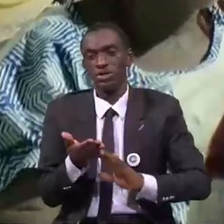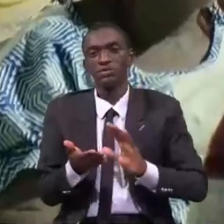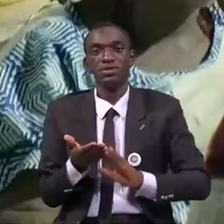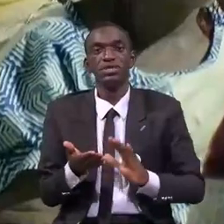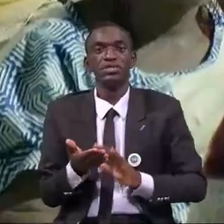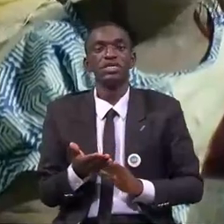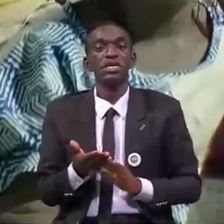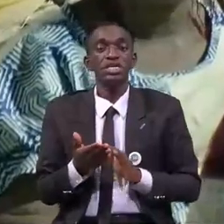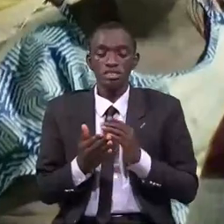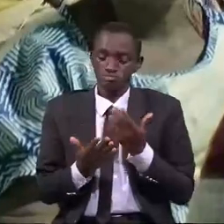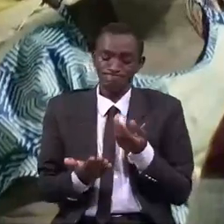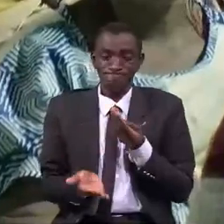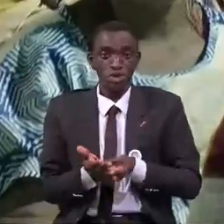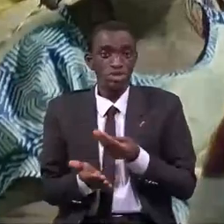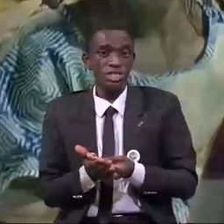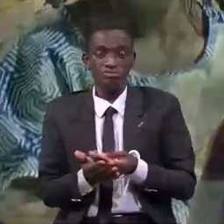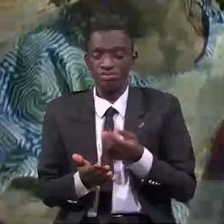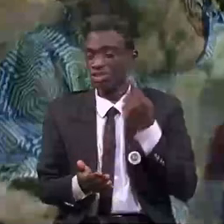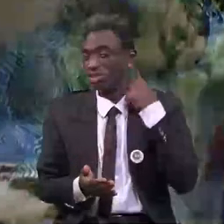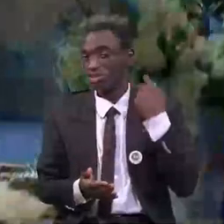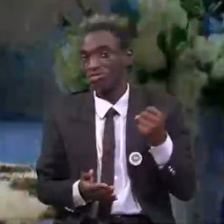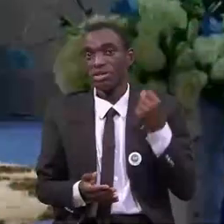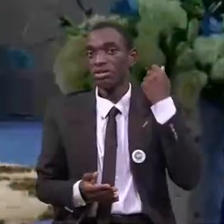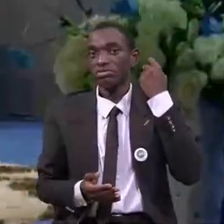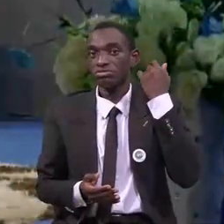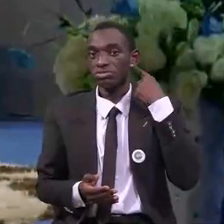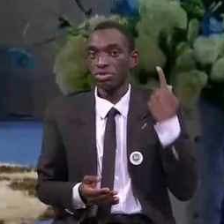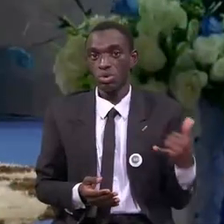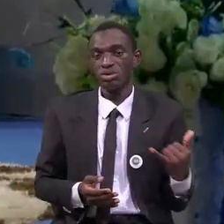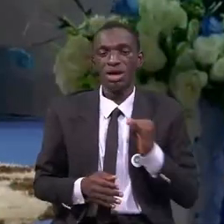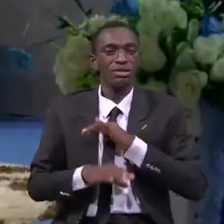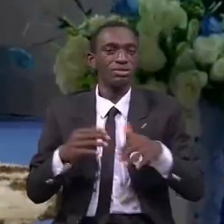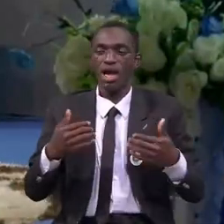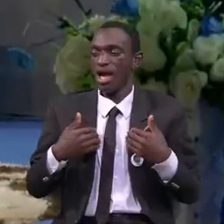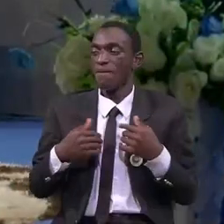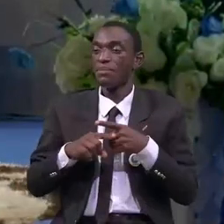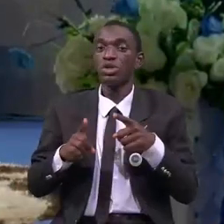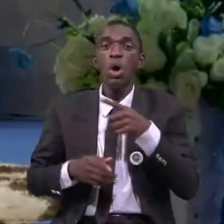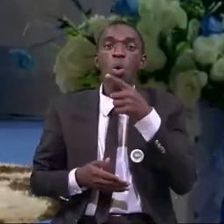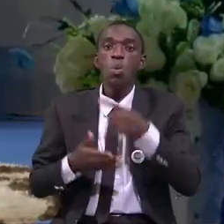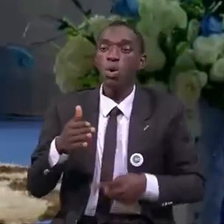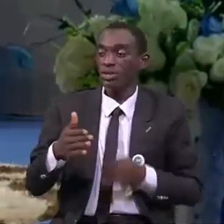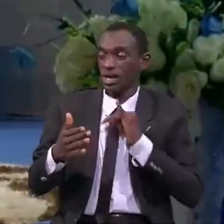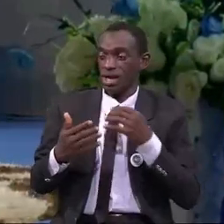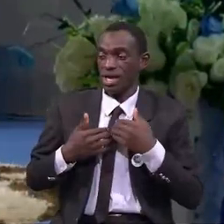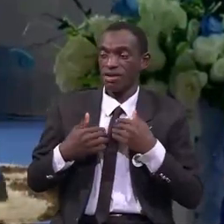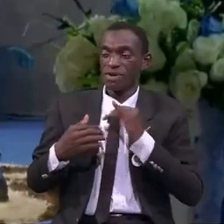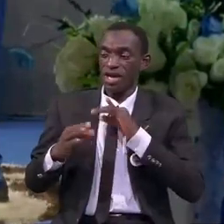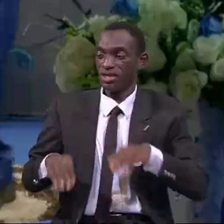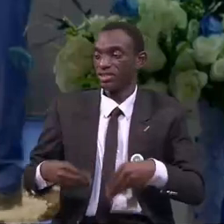pardon je n'ai ni argent ni or mais ce que j'ai je te le